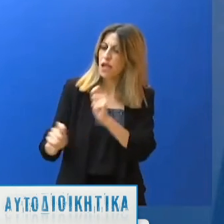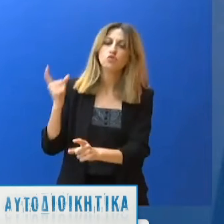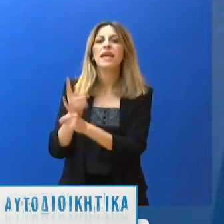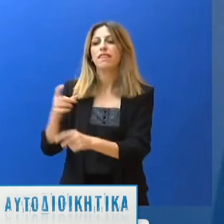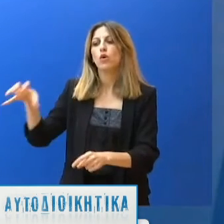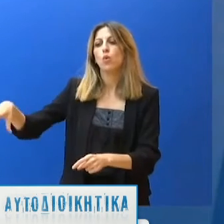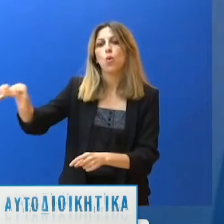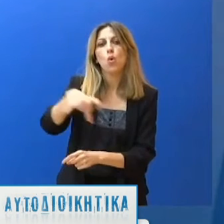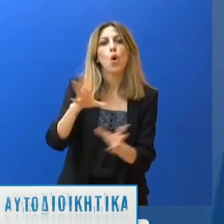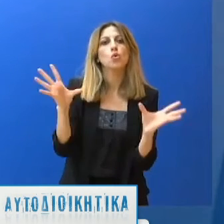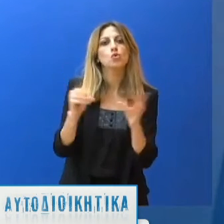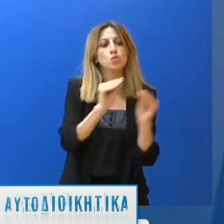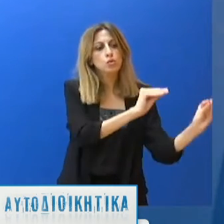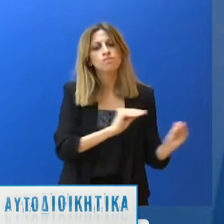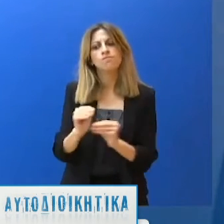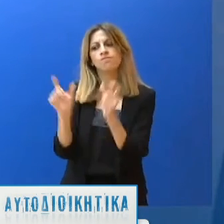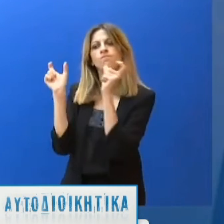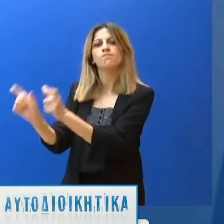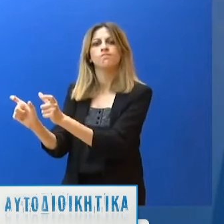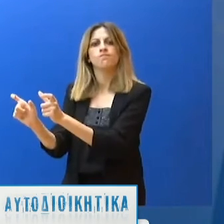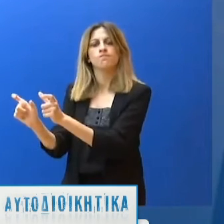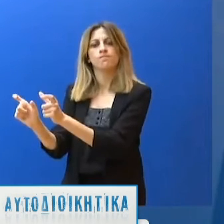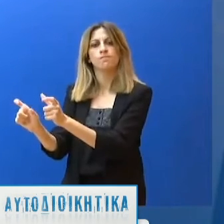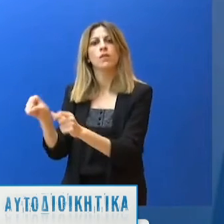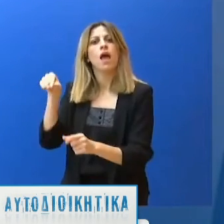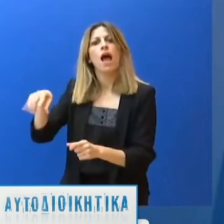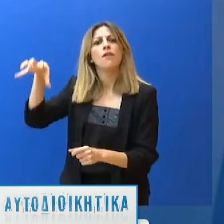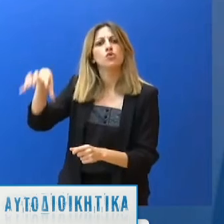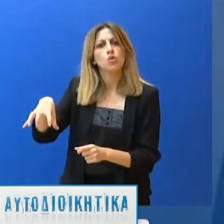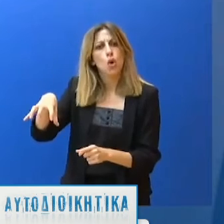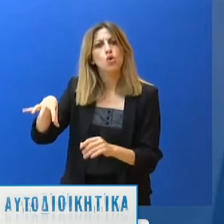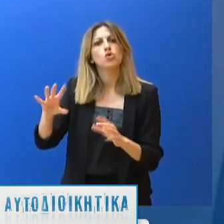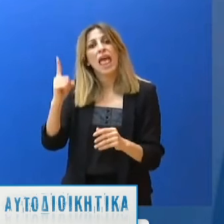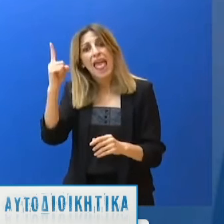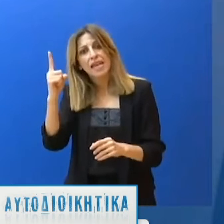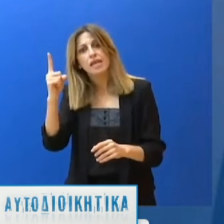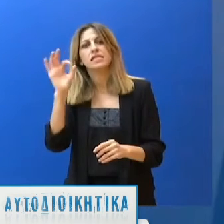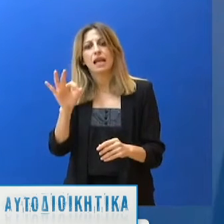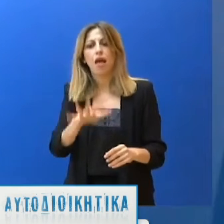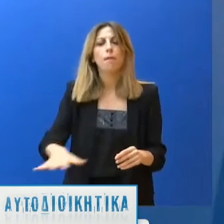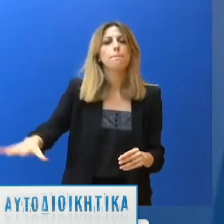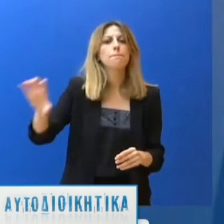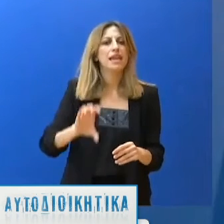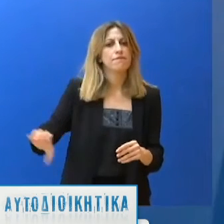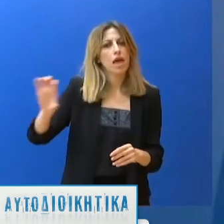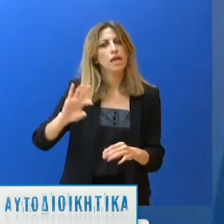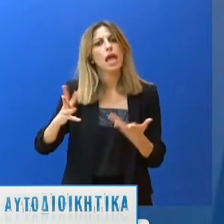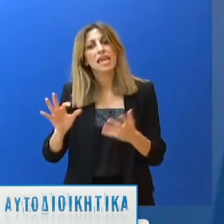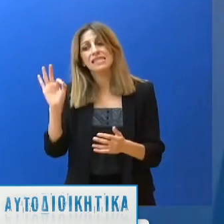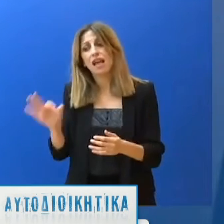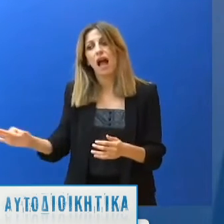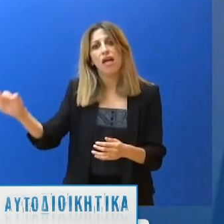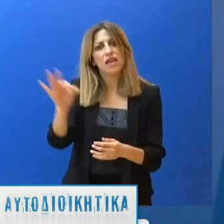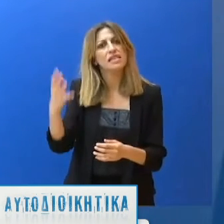δημιουργία αυτή θα είναι σε επίπεδο περιφέρειας ή σε επίπεδο νησιού. Τέλος, ο μηχανισμός θα είναι ανά πάσα στιγμή